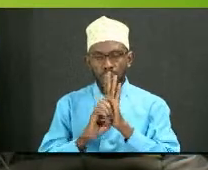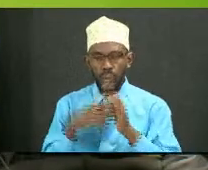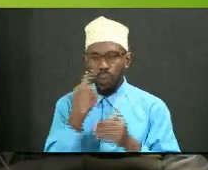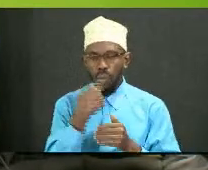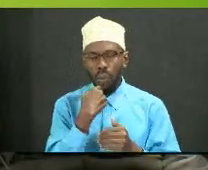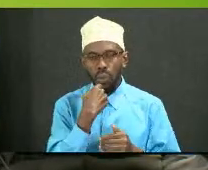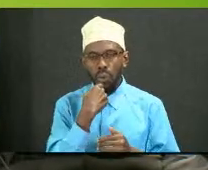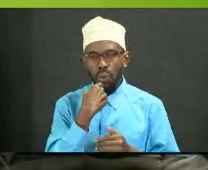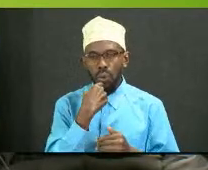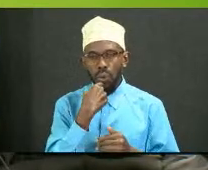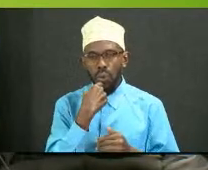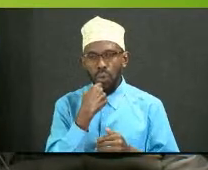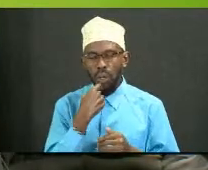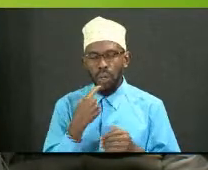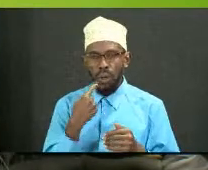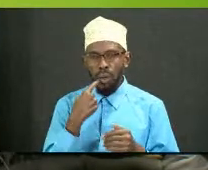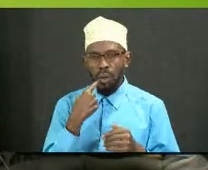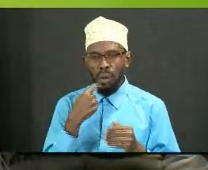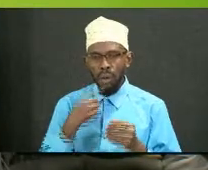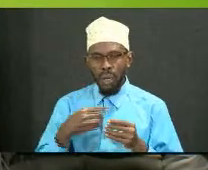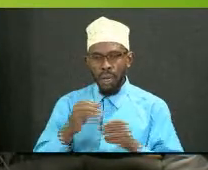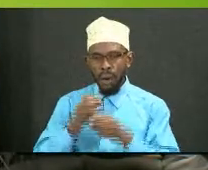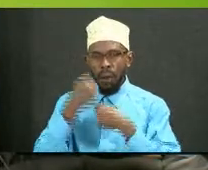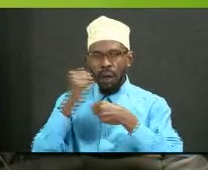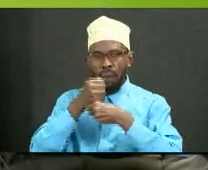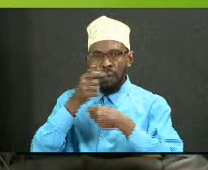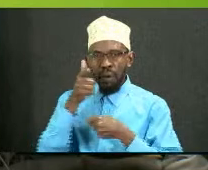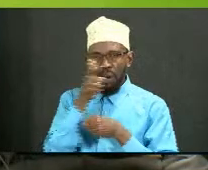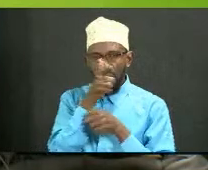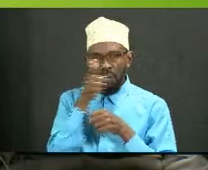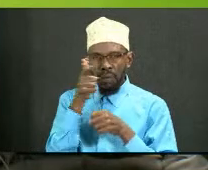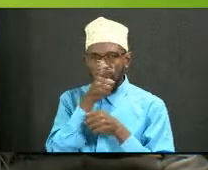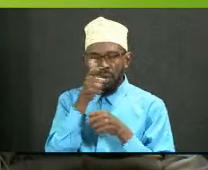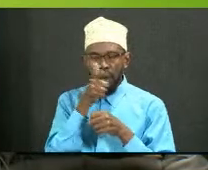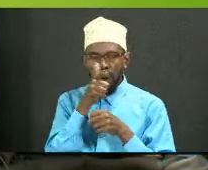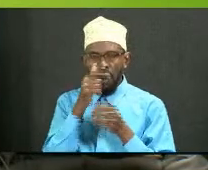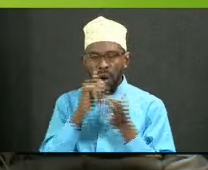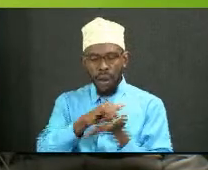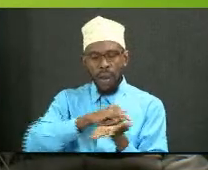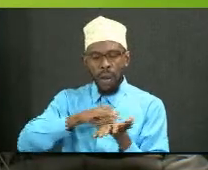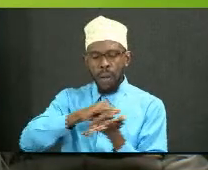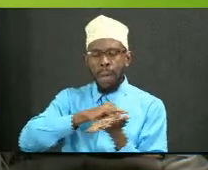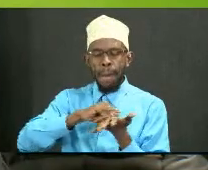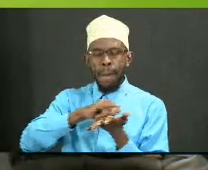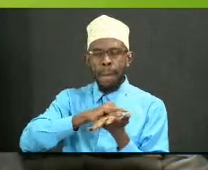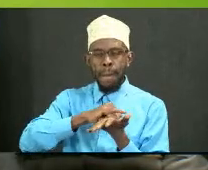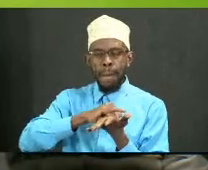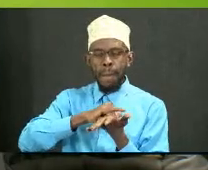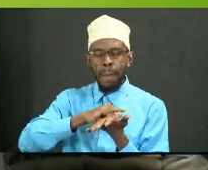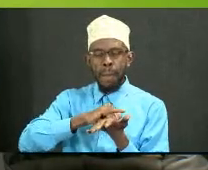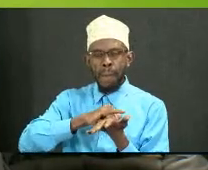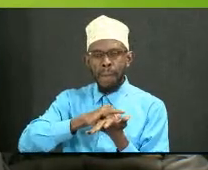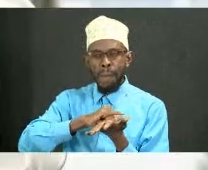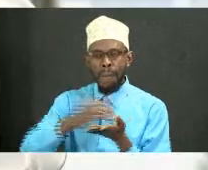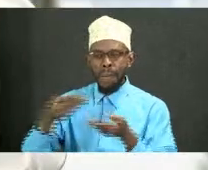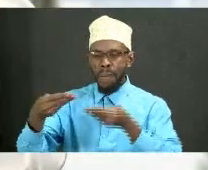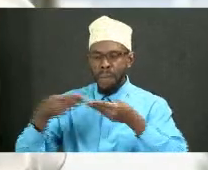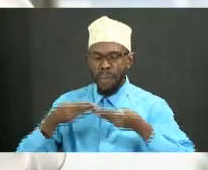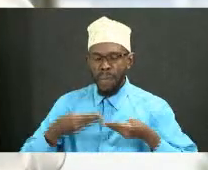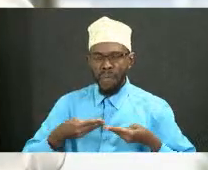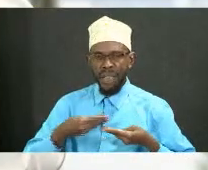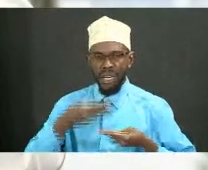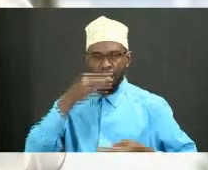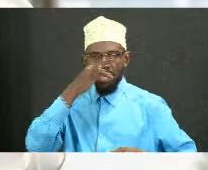wale watu ambao wanajihusisha na kuunda video katika mitandao ya YouTube, kama